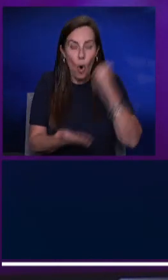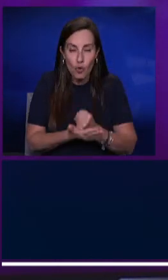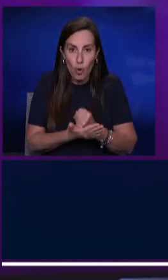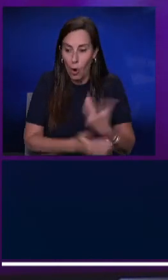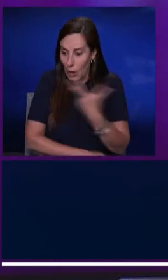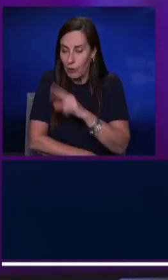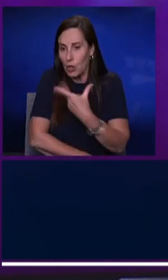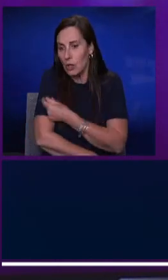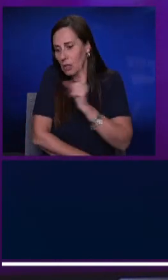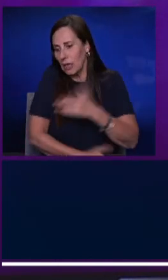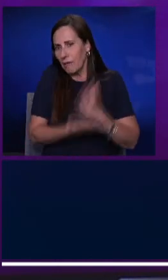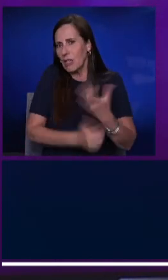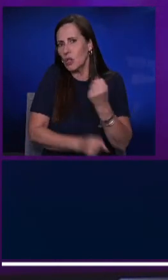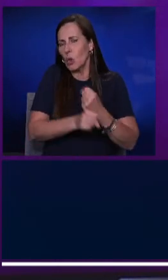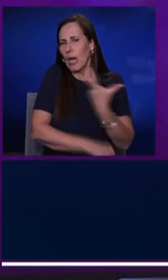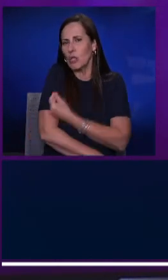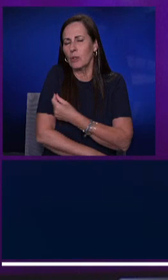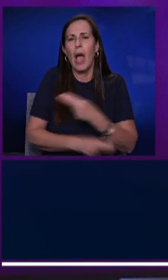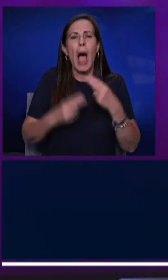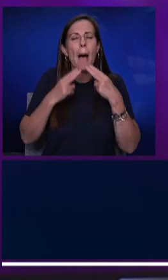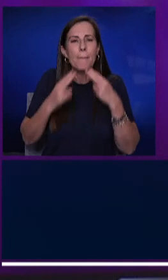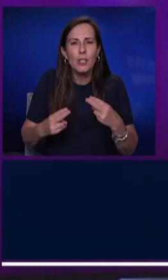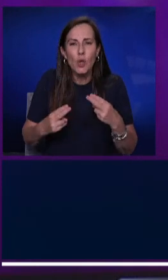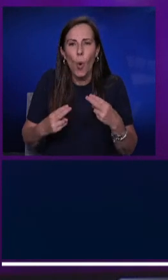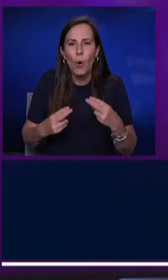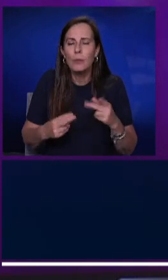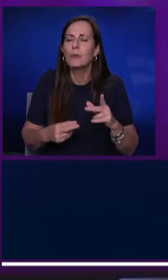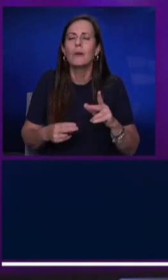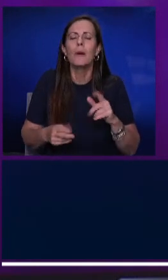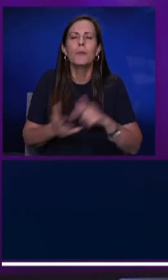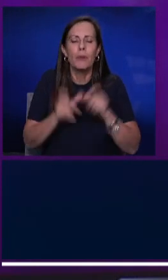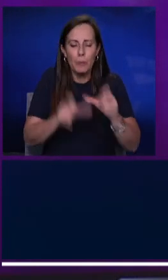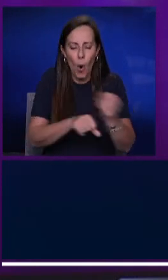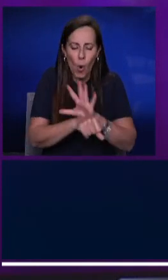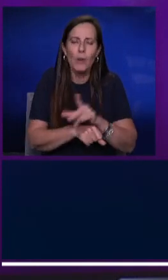להתחסן. הפתרון למגפה הזאת זה התחסנות. למדנו את זה גם בגל הרביעי.